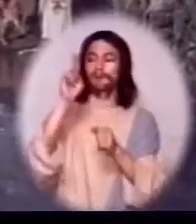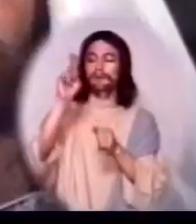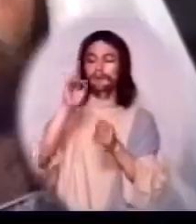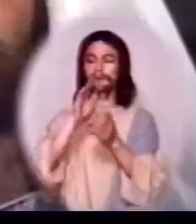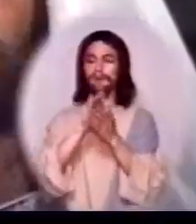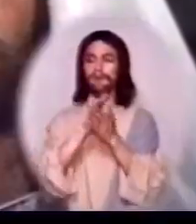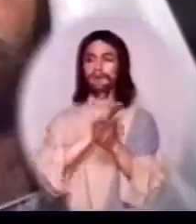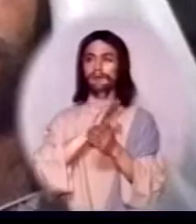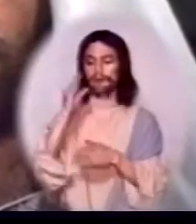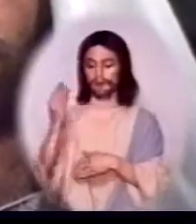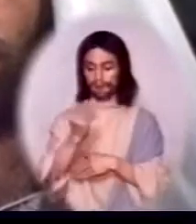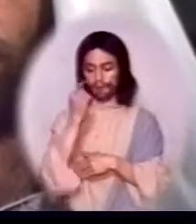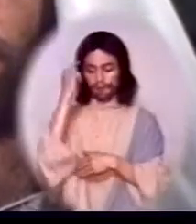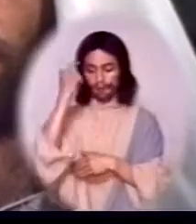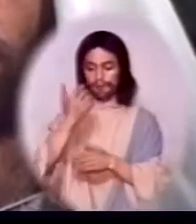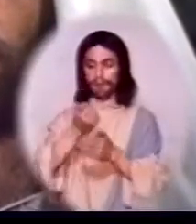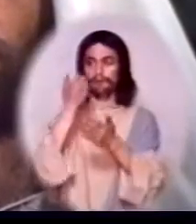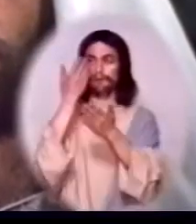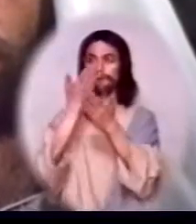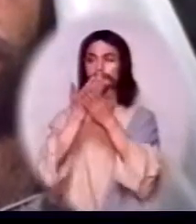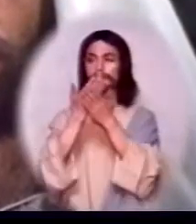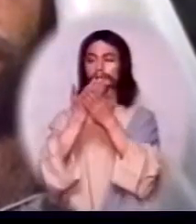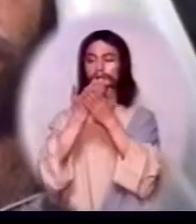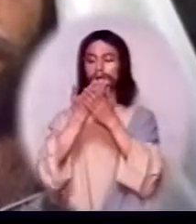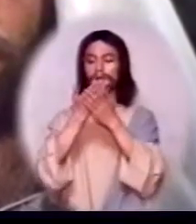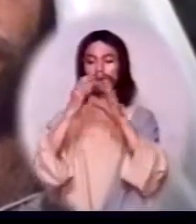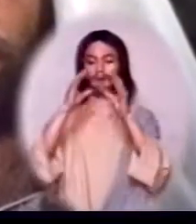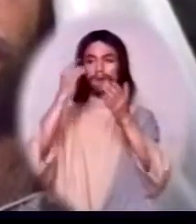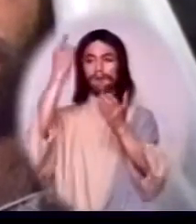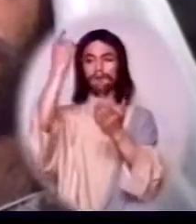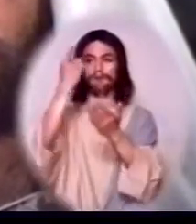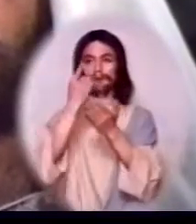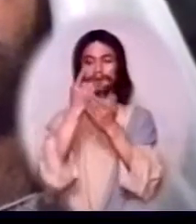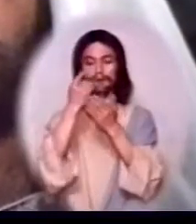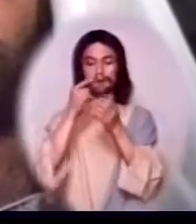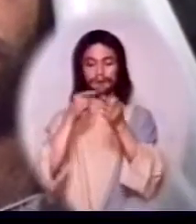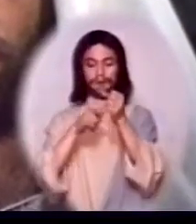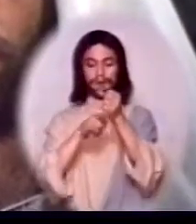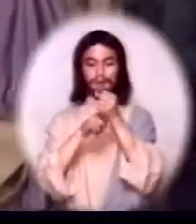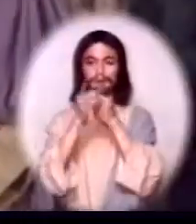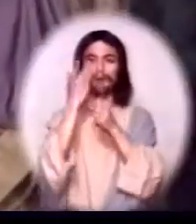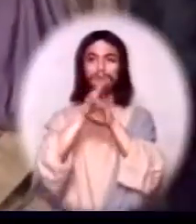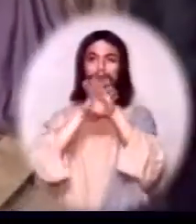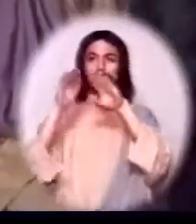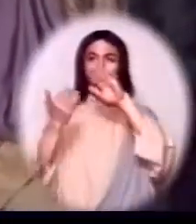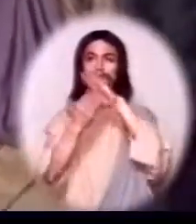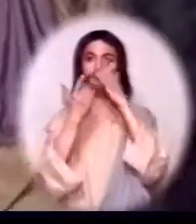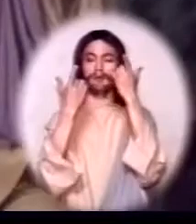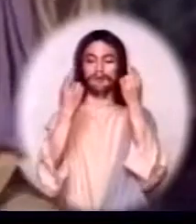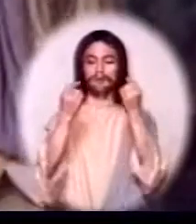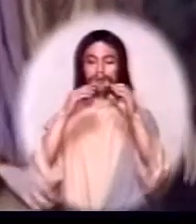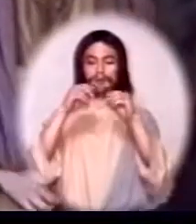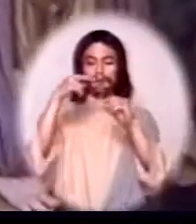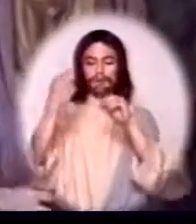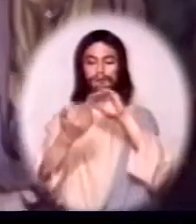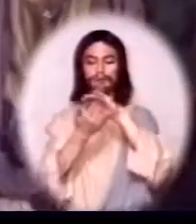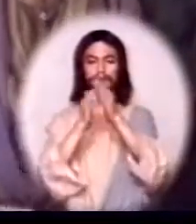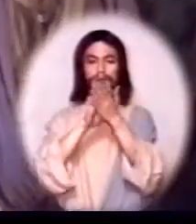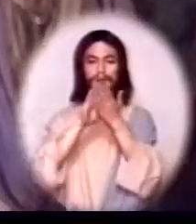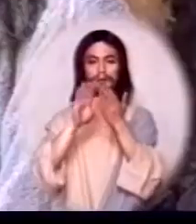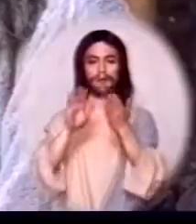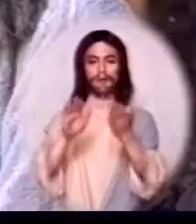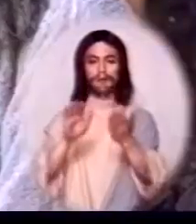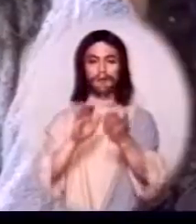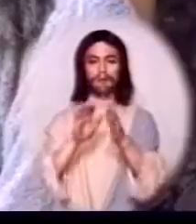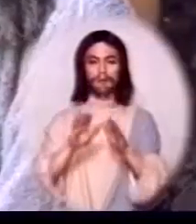아버지여, 이름이 거룩히 여김을 받으시오며, 나라의 임하옵시며, 뜻이 하늘에서 이루어진 것처럼